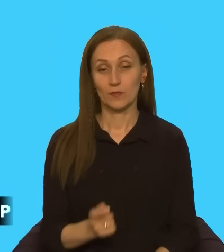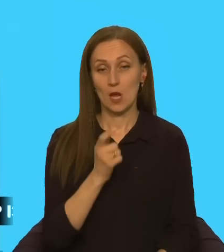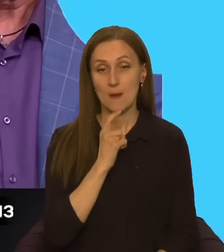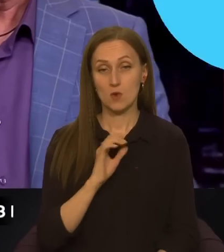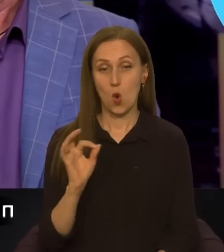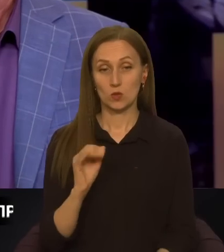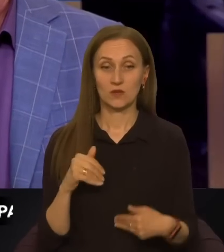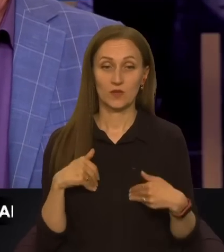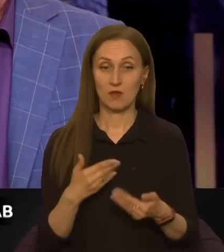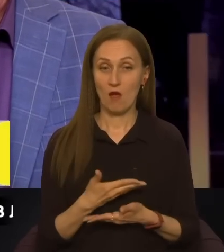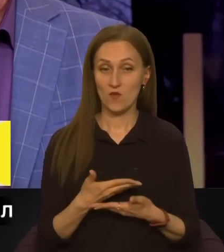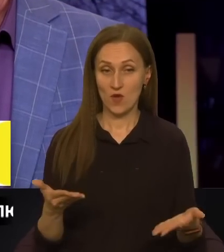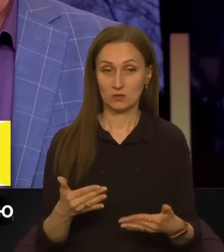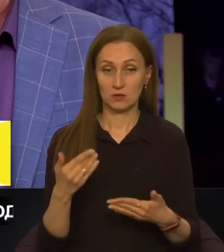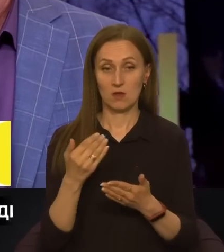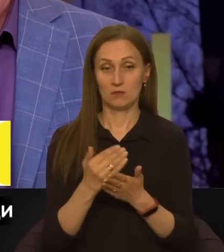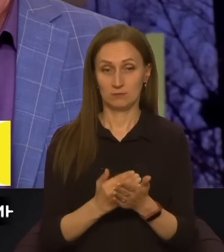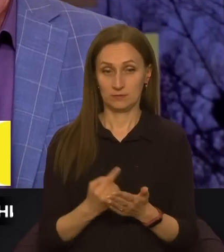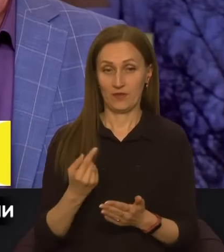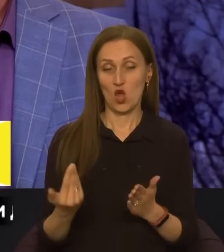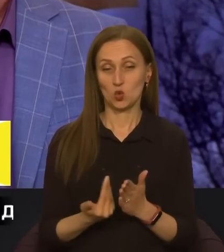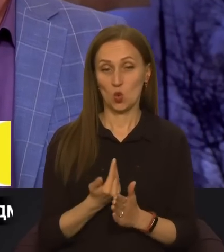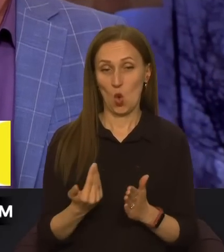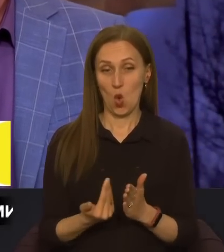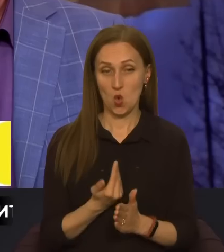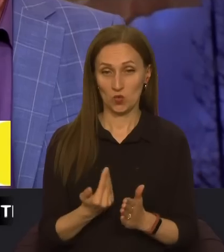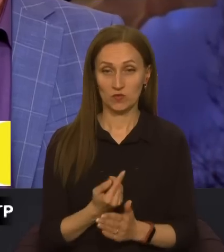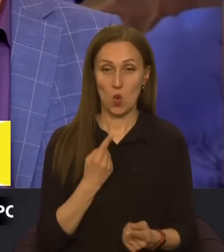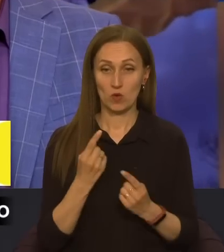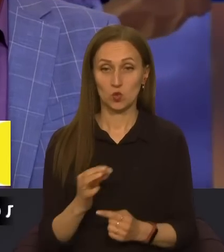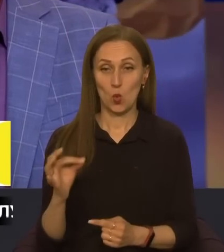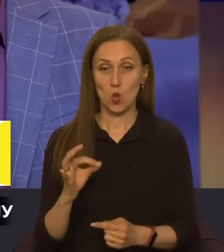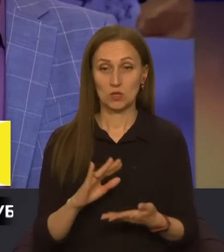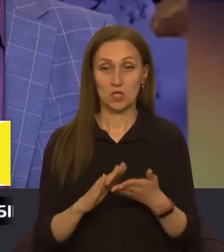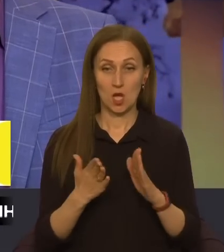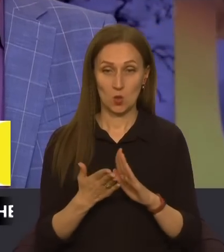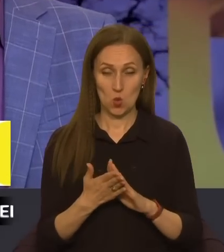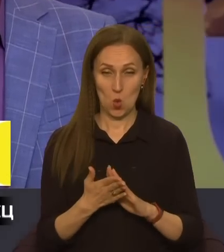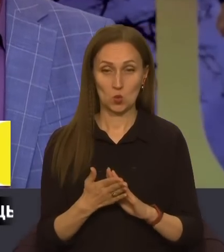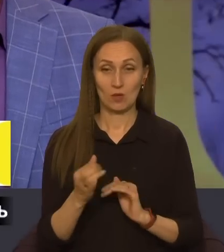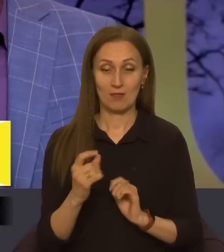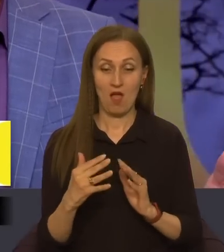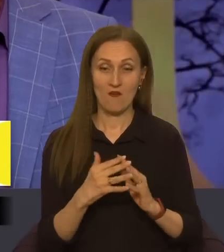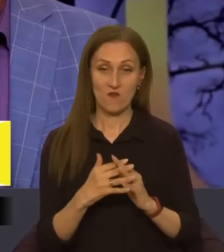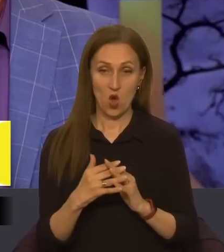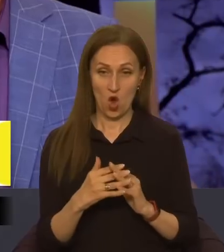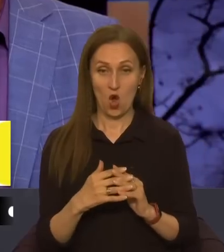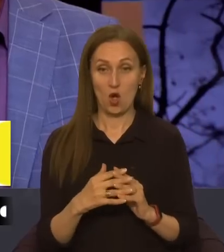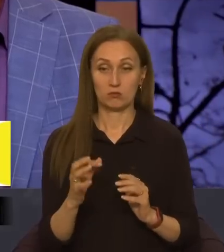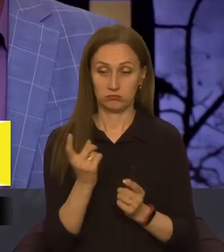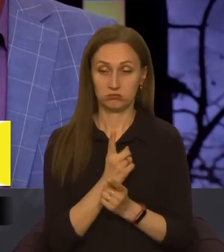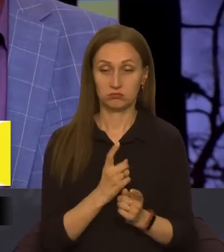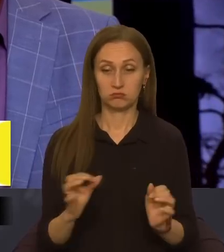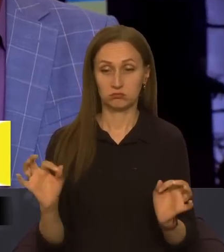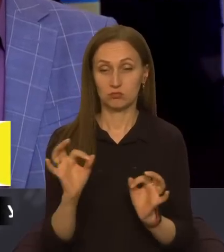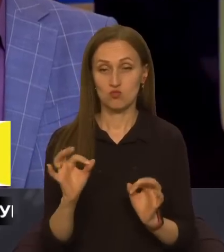Пане Олександре, вітаю вас в ефірі марафону «Єдині новини». Говорячи про ситуацію на фронті, і ось ми навели